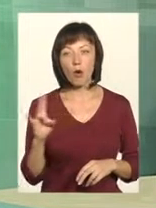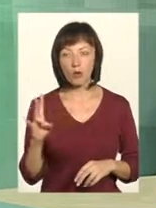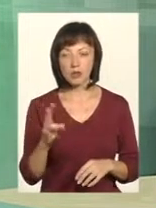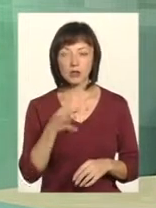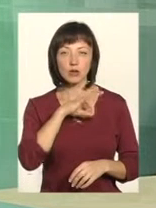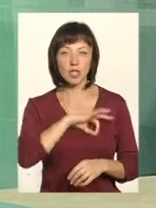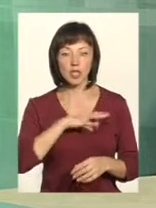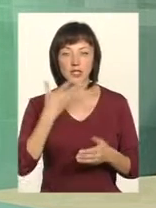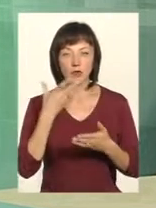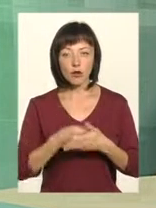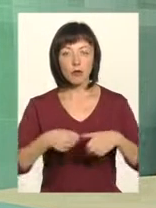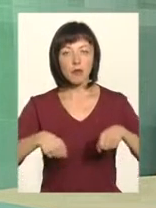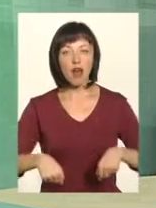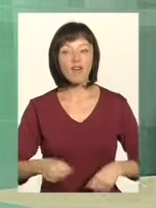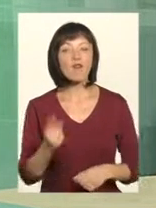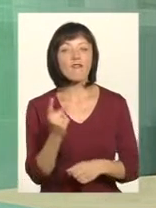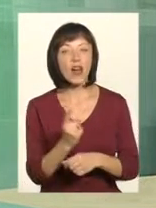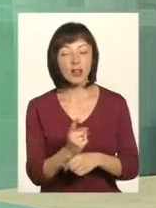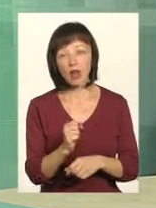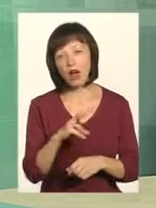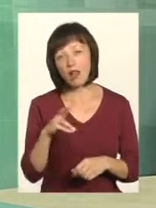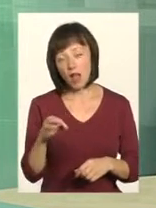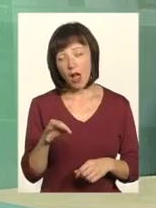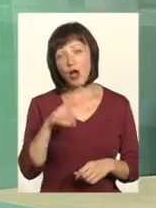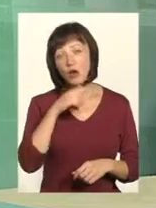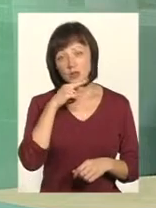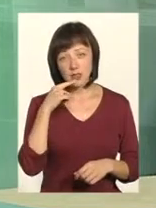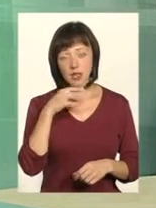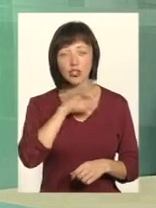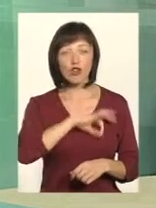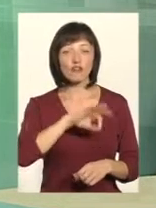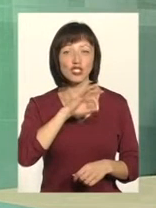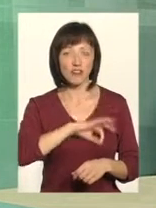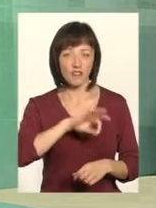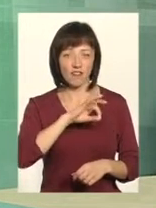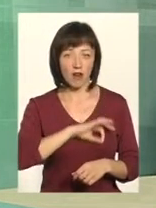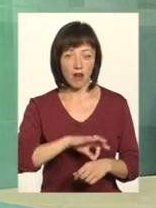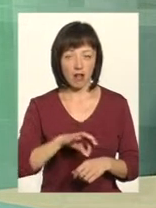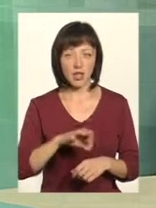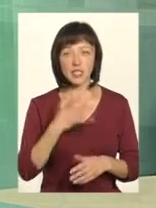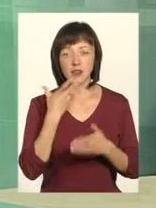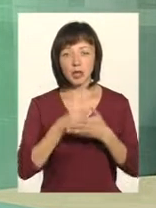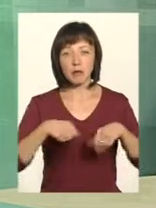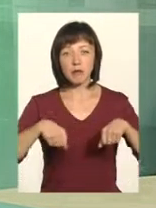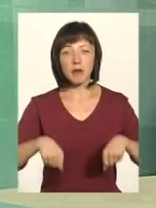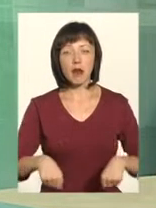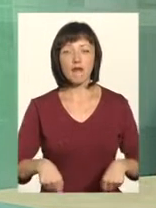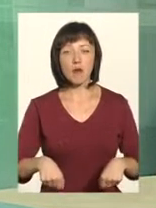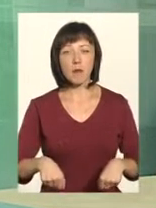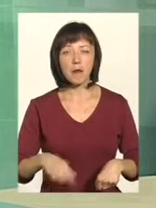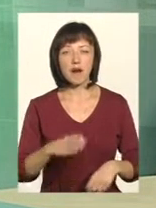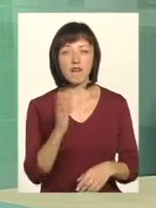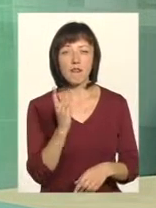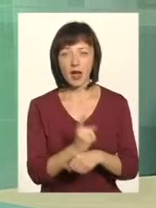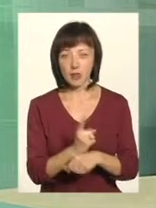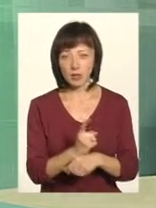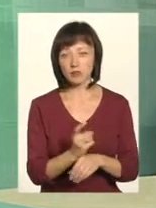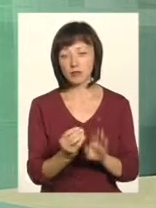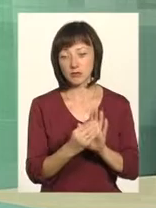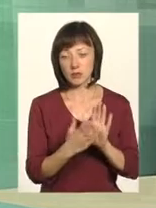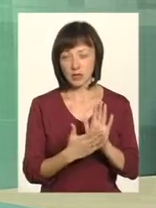правом вето. Але я хочу сказати, що Росія зловживала своїм правом вето. В статуті ООН є стаття, яка передбачає, що